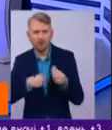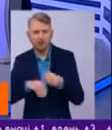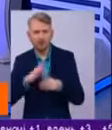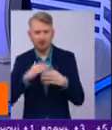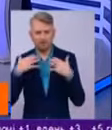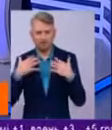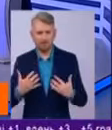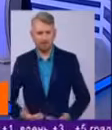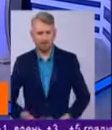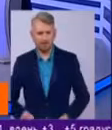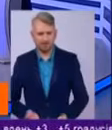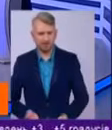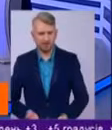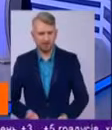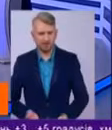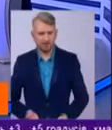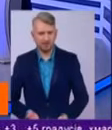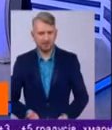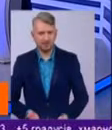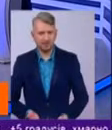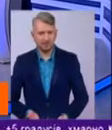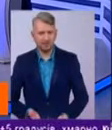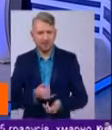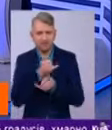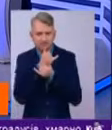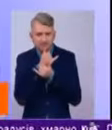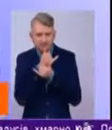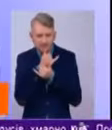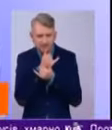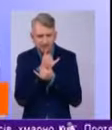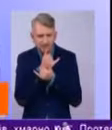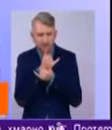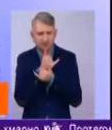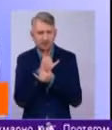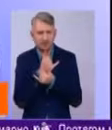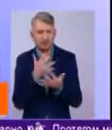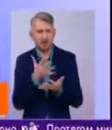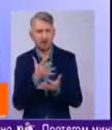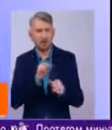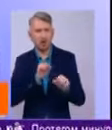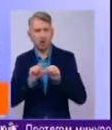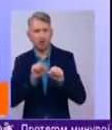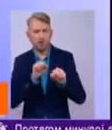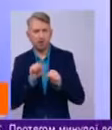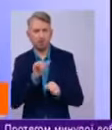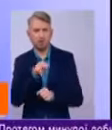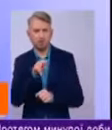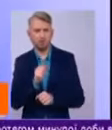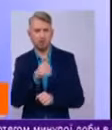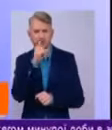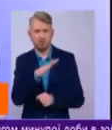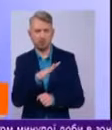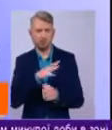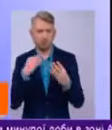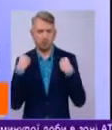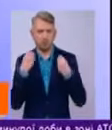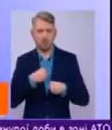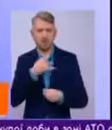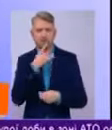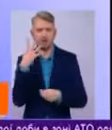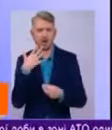ватник. Тому що не мог, значить, там, командир УПА бути одягнутий в